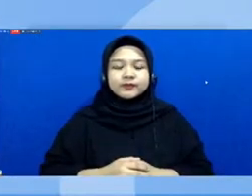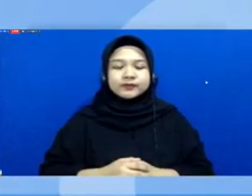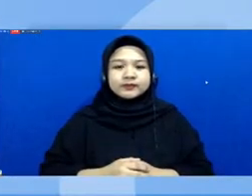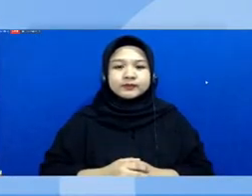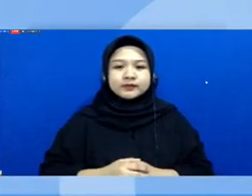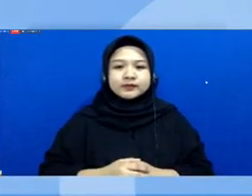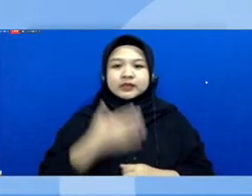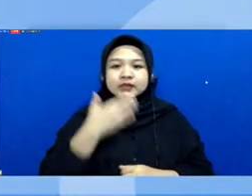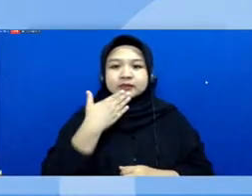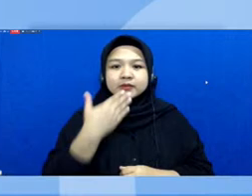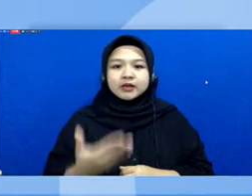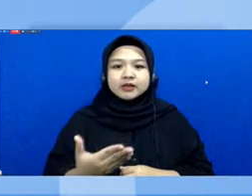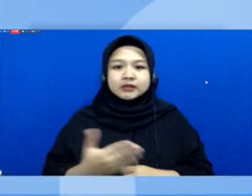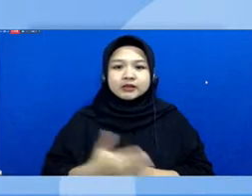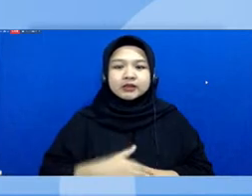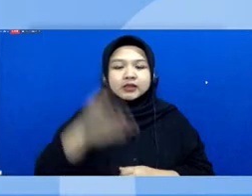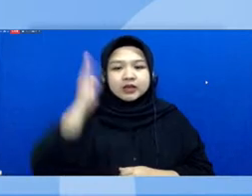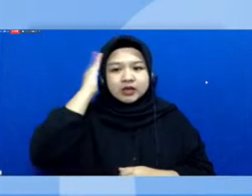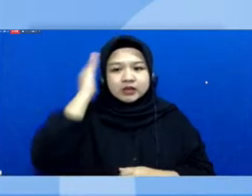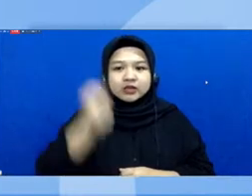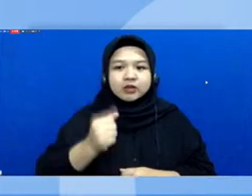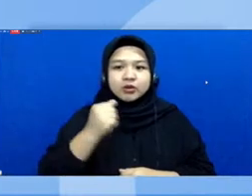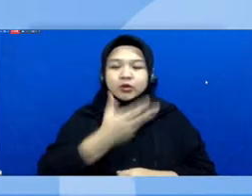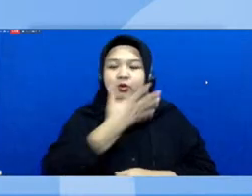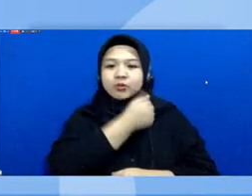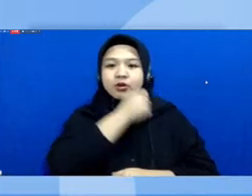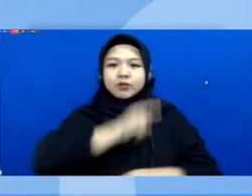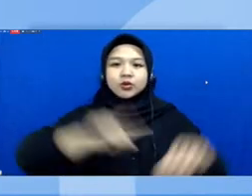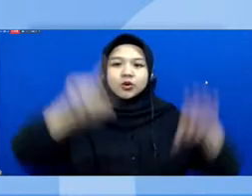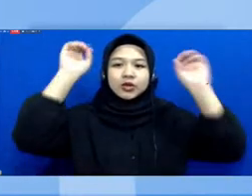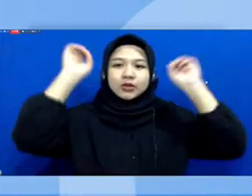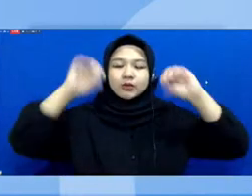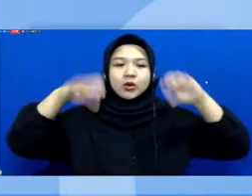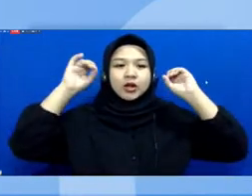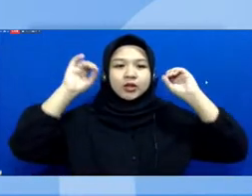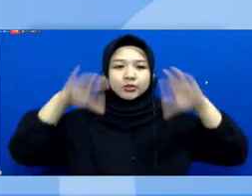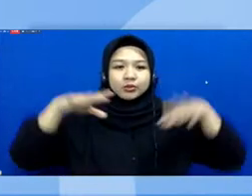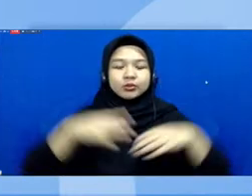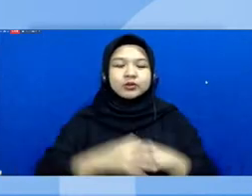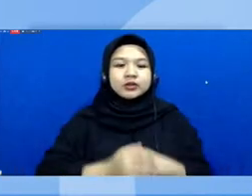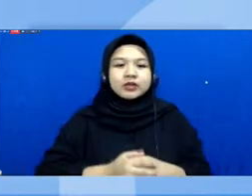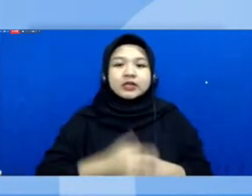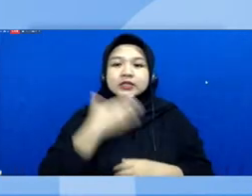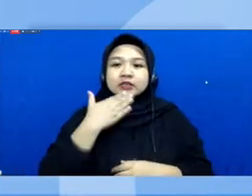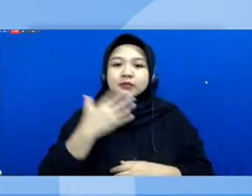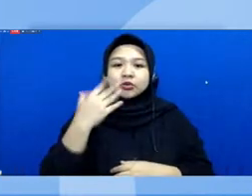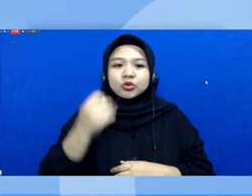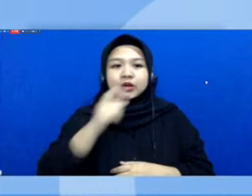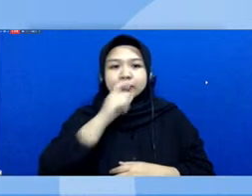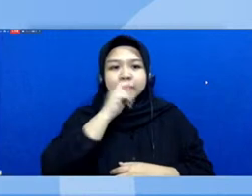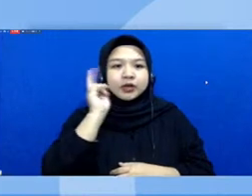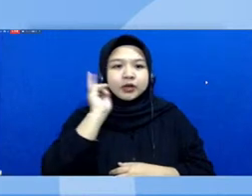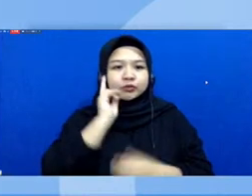Terima kasih. Assalamualaikum warahmatullahi wabarakatuh. Selamat sore Bapak dan Ibu